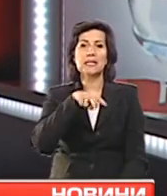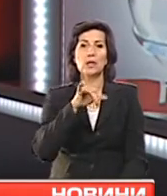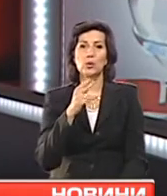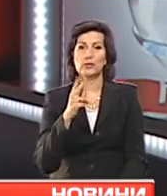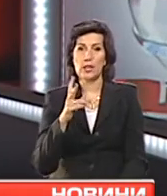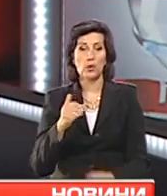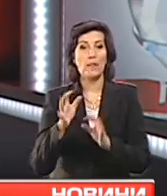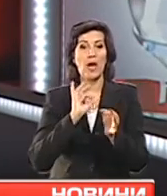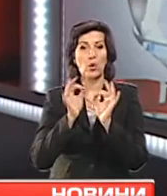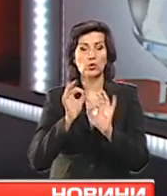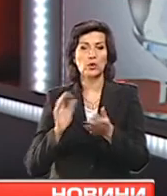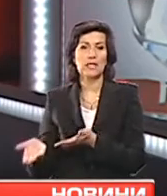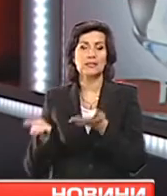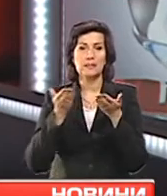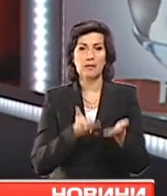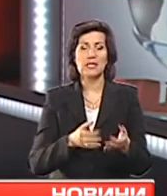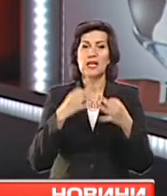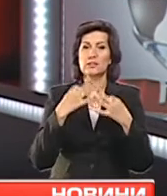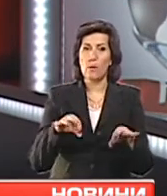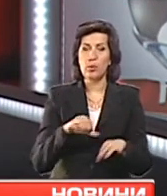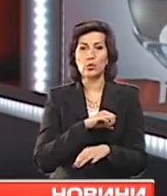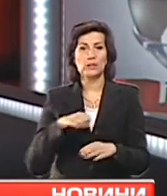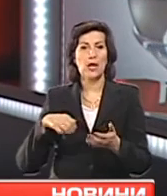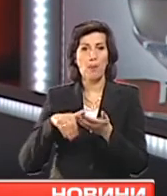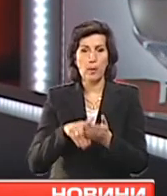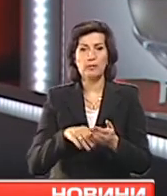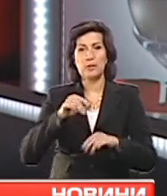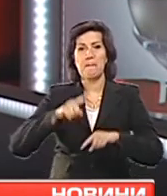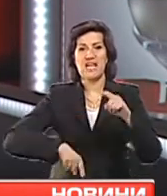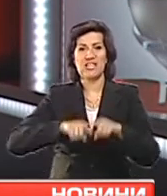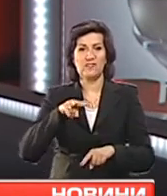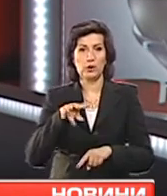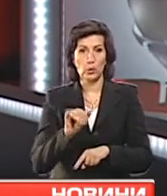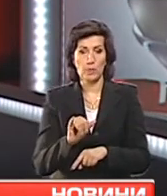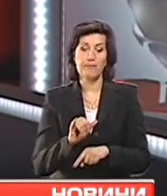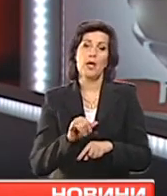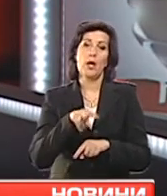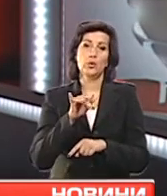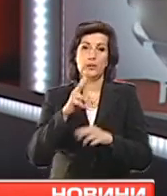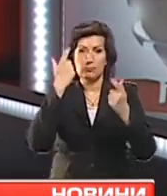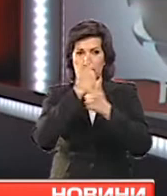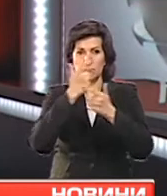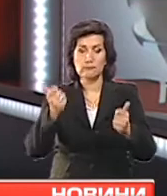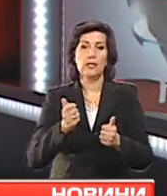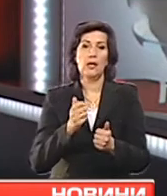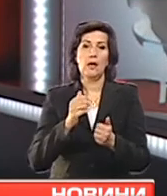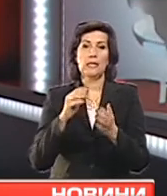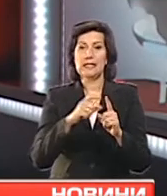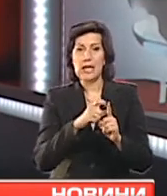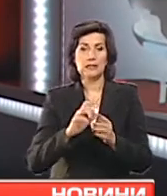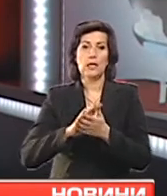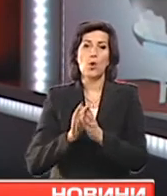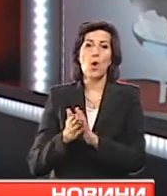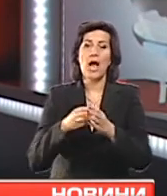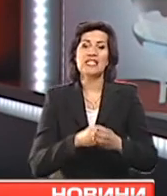словами, на консультації запросили також «Свободу», «Самопоміч» і «Батьківщину». Луценко обіцяє сьогодні оприлюднити текст коаліційної